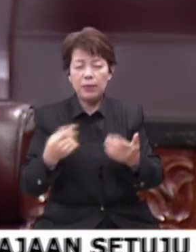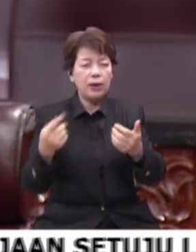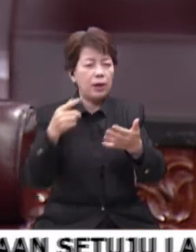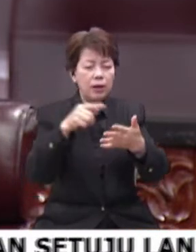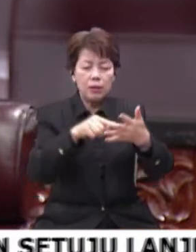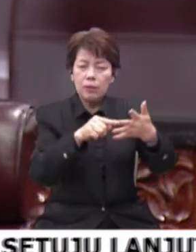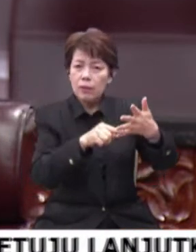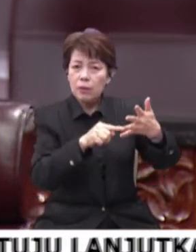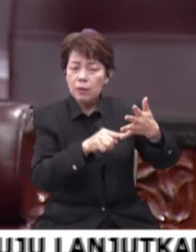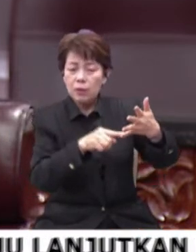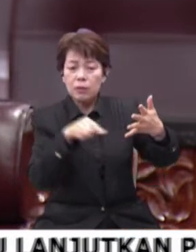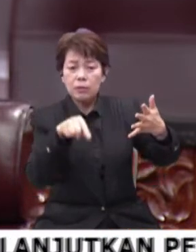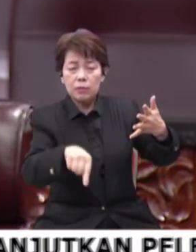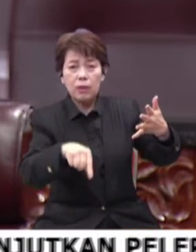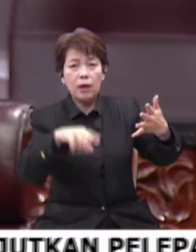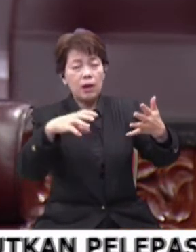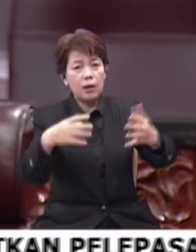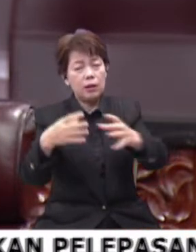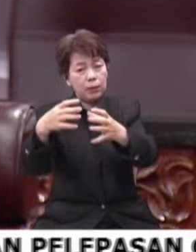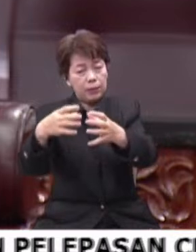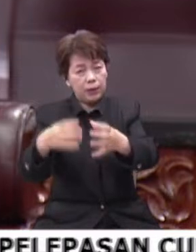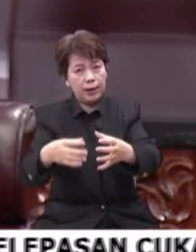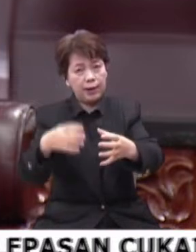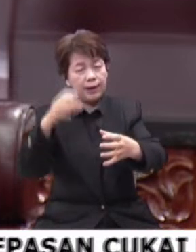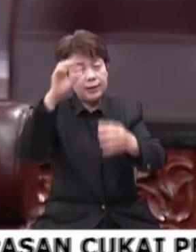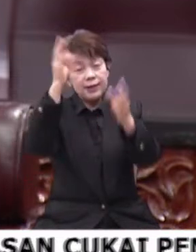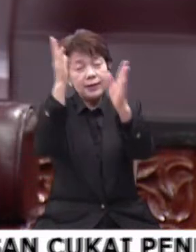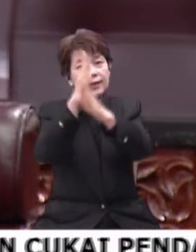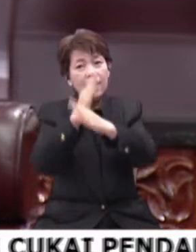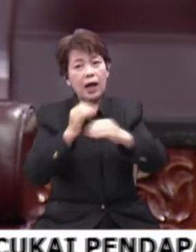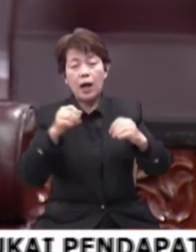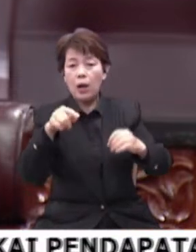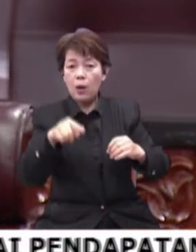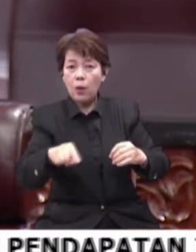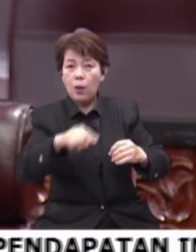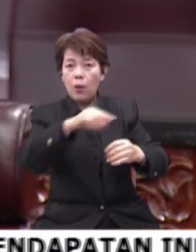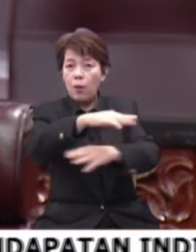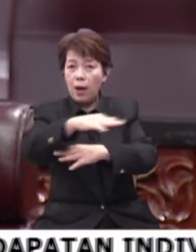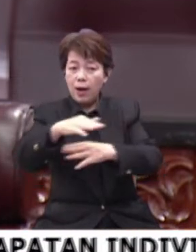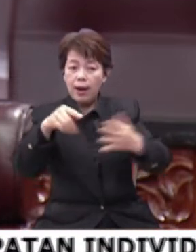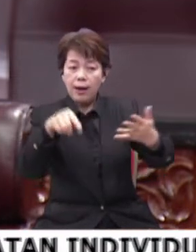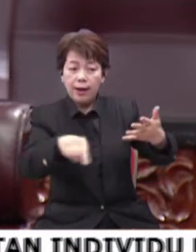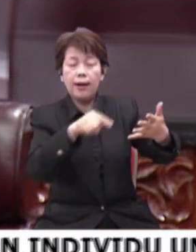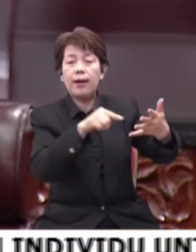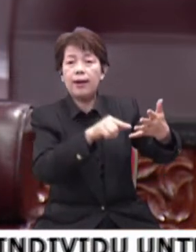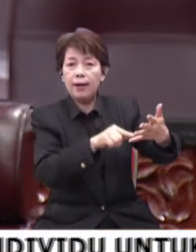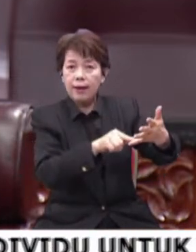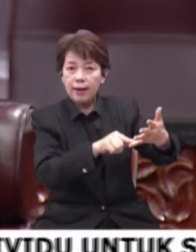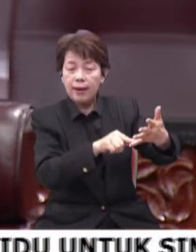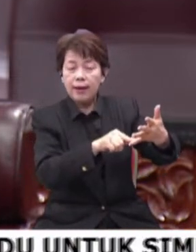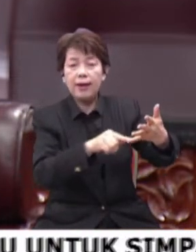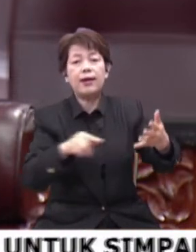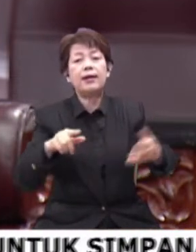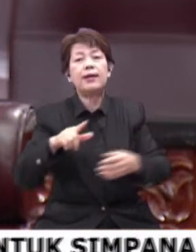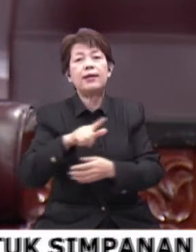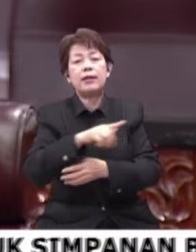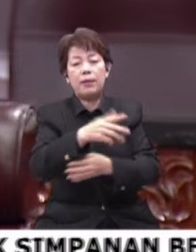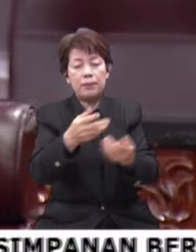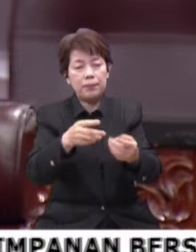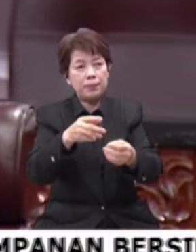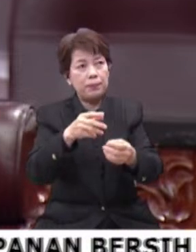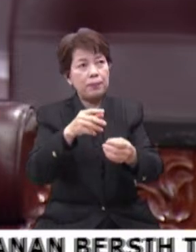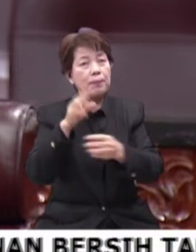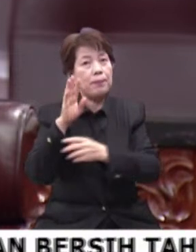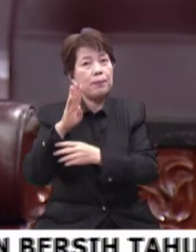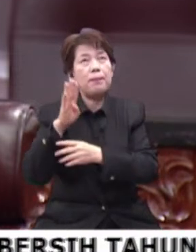habitat pokok periuk kere pada awan Serawak pemeliharaan visual dan sejarah landscape pantai minyak beku di Batu